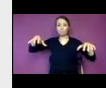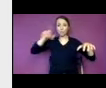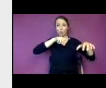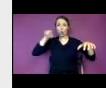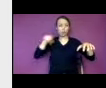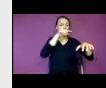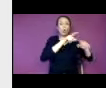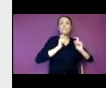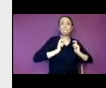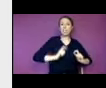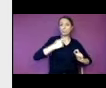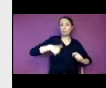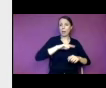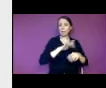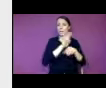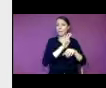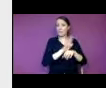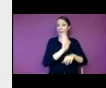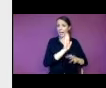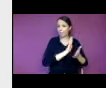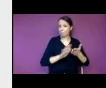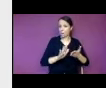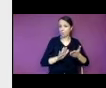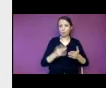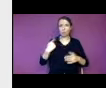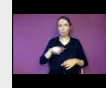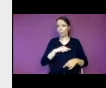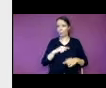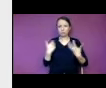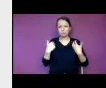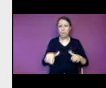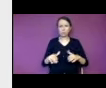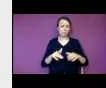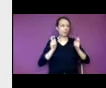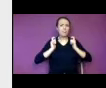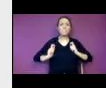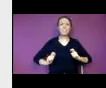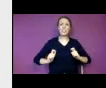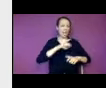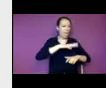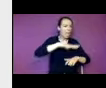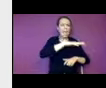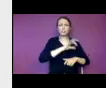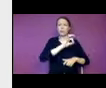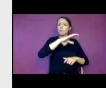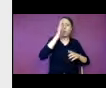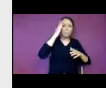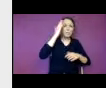krytyki z naszej strony, bo też naszym zamiarem w ogóle nie było tutaj pastwienie się nad wsią, tak jak mówiliśmy wcześniej,